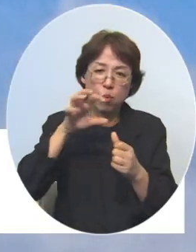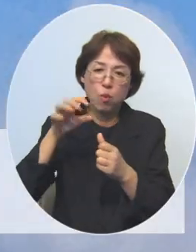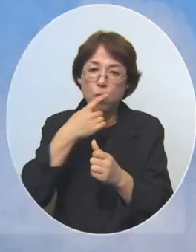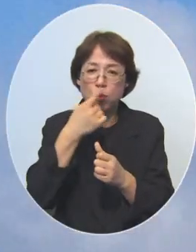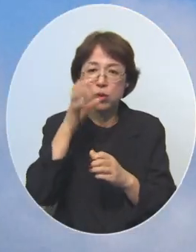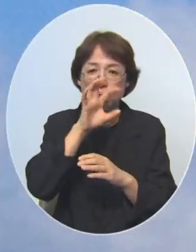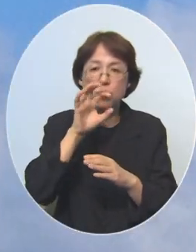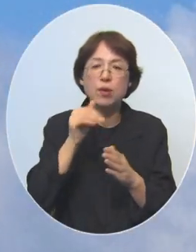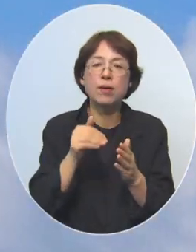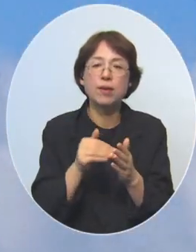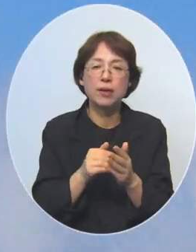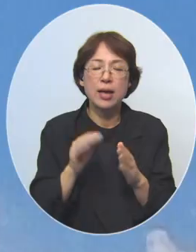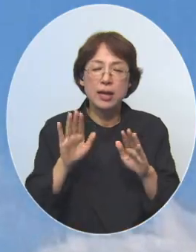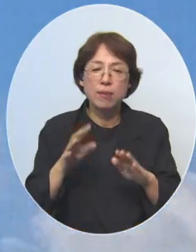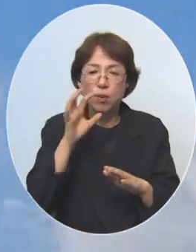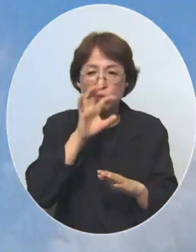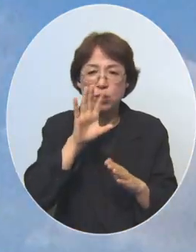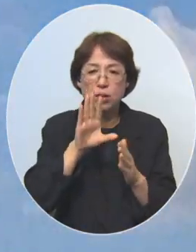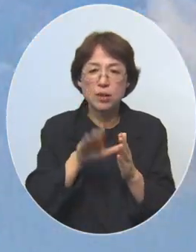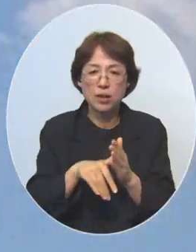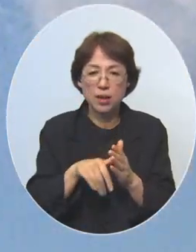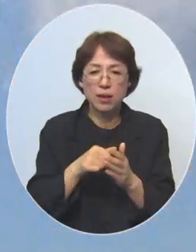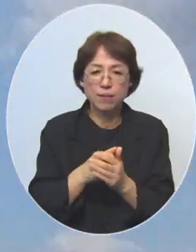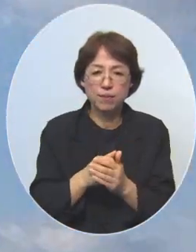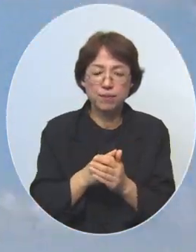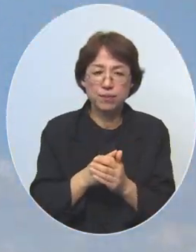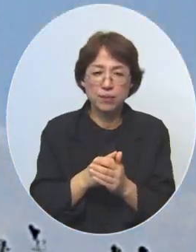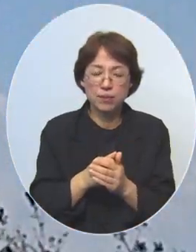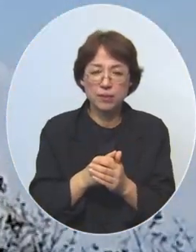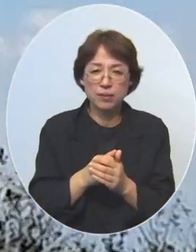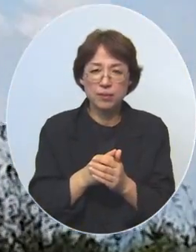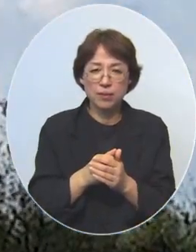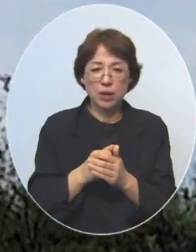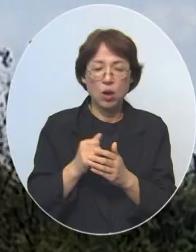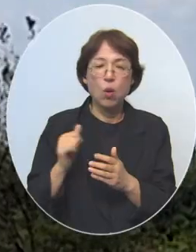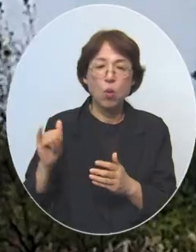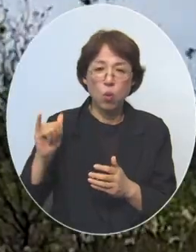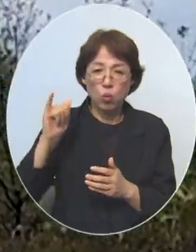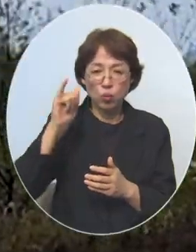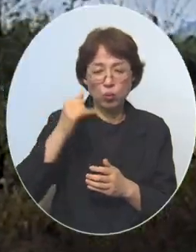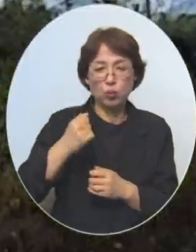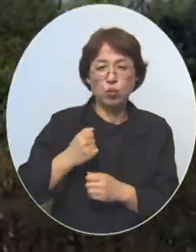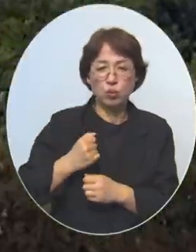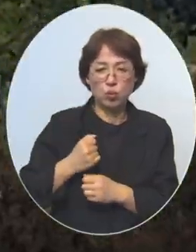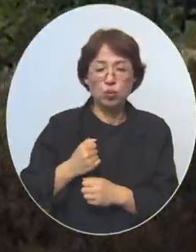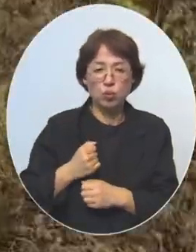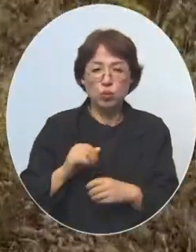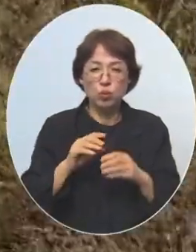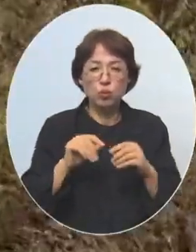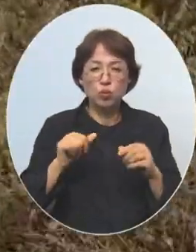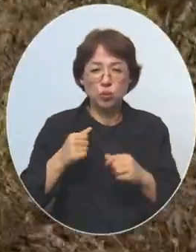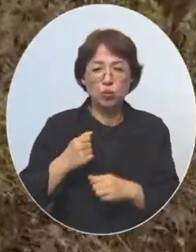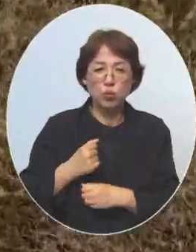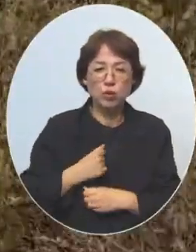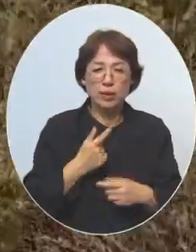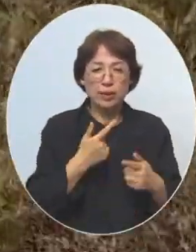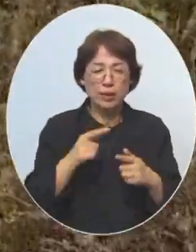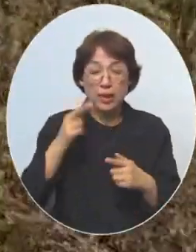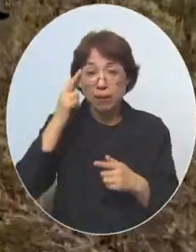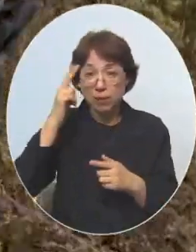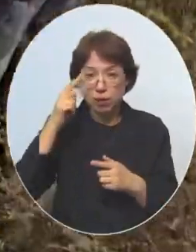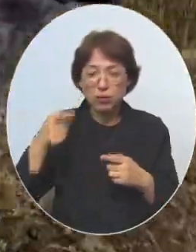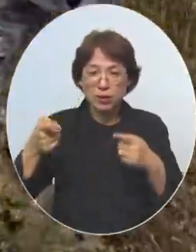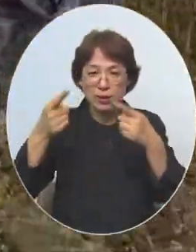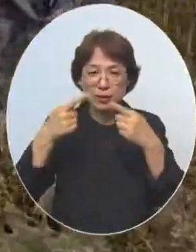훈련입니다 이번 훈련에는 공군 기동 정찰 사령부와 6군 항공사령부 미군 353 특수 작전 비행단